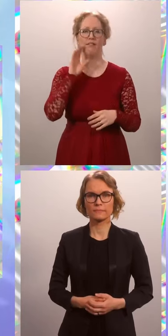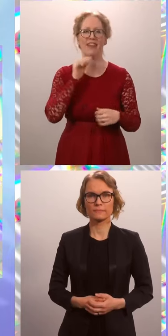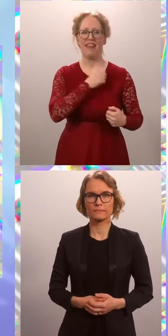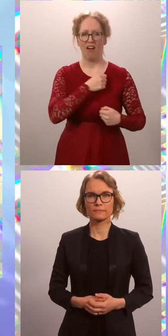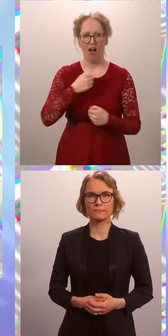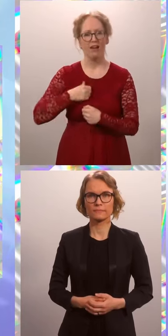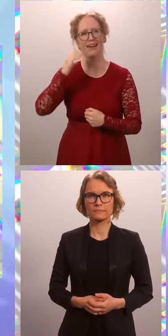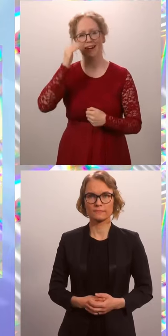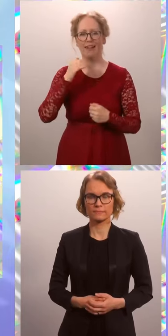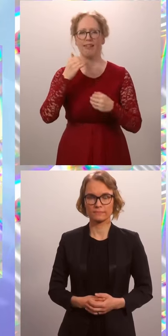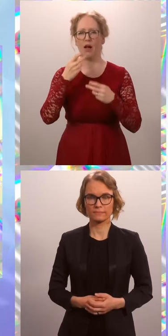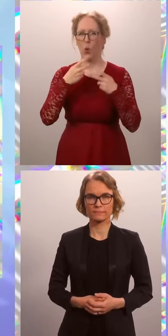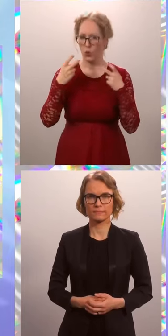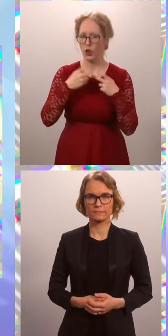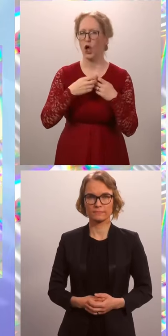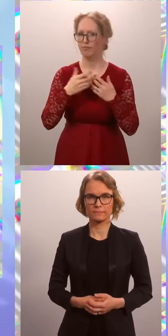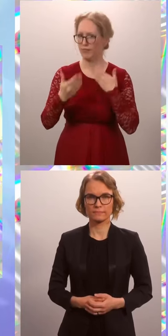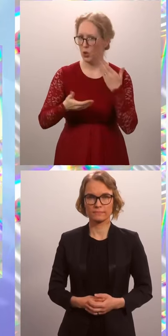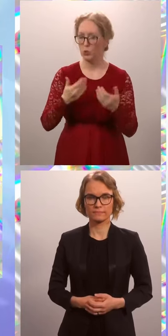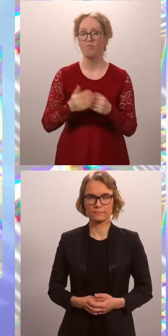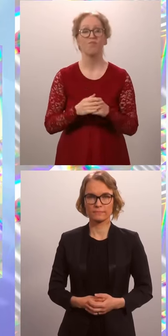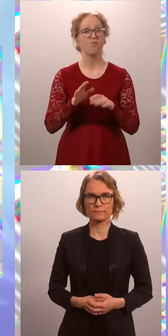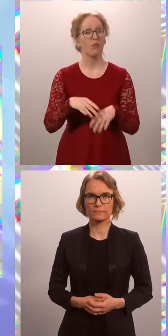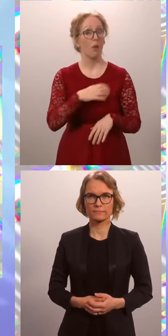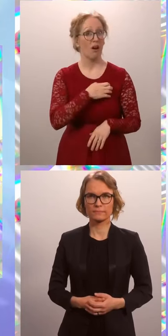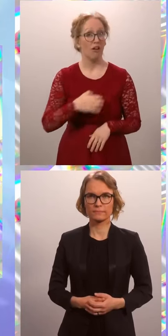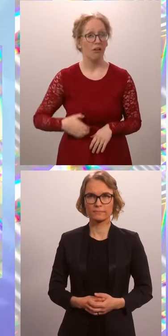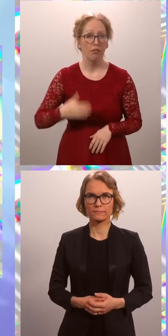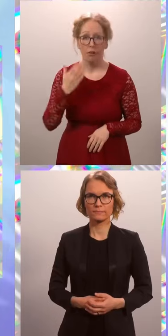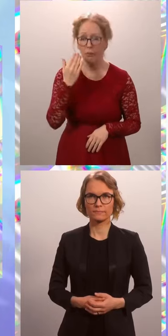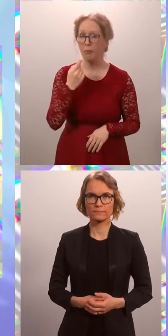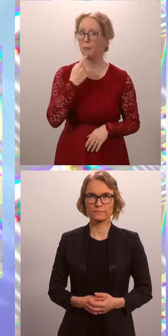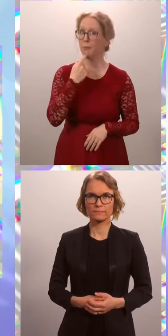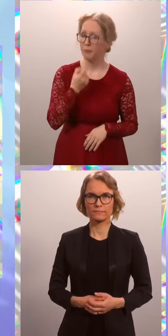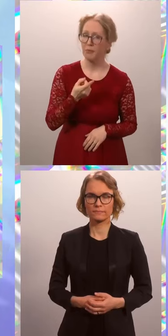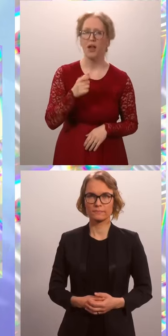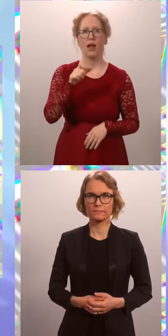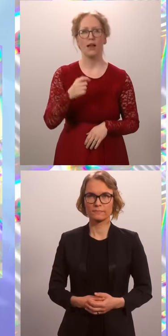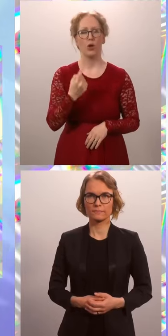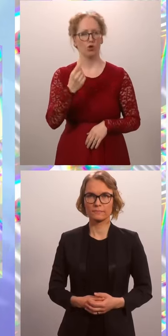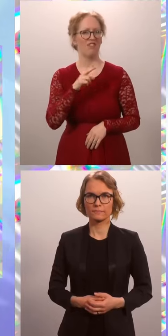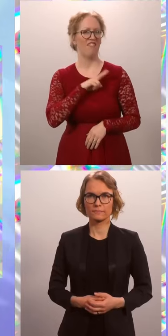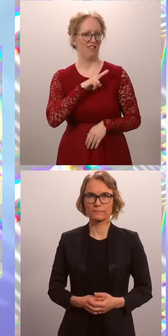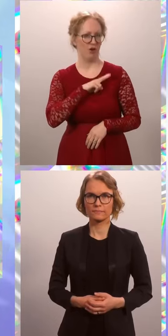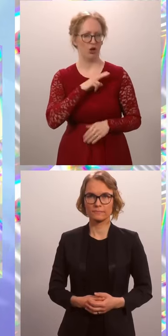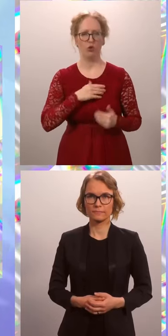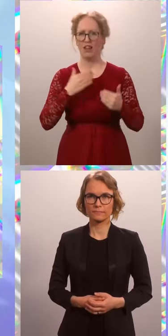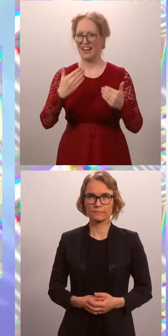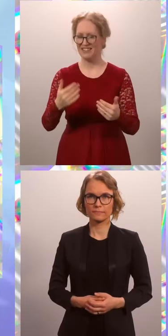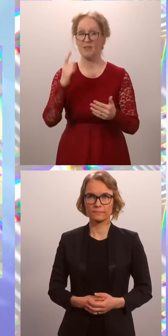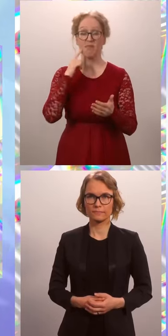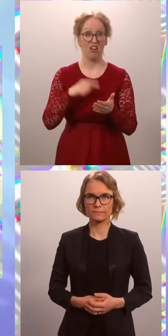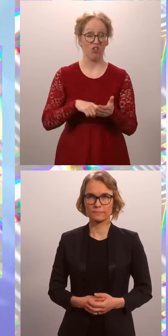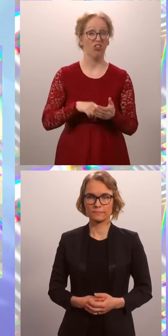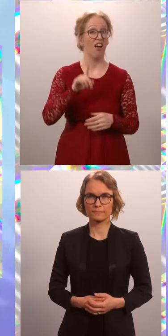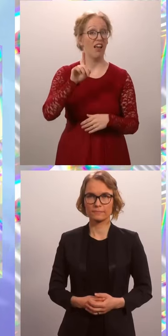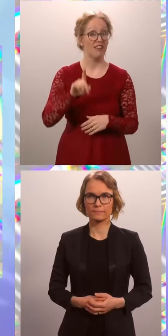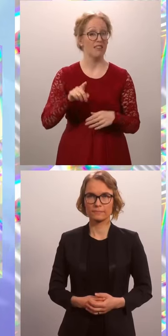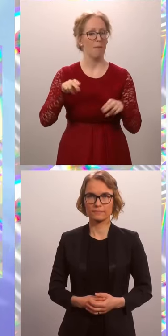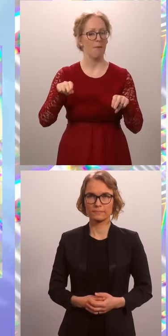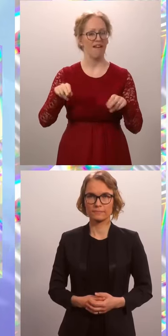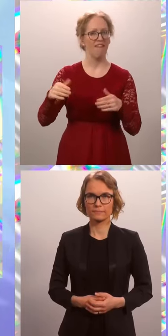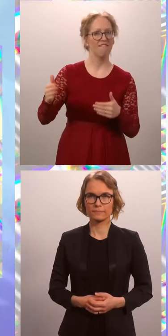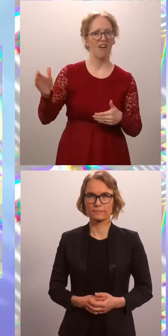Ja tasavallan presidentti juuri totesi, että hänellä on yksi illan velvollisuuksista edessä, eli ensimmäinen